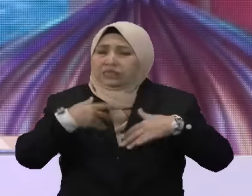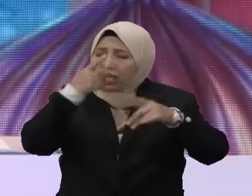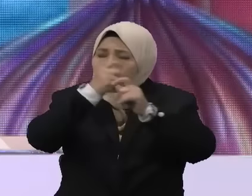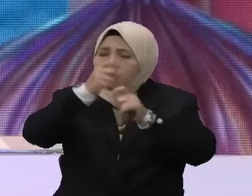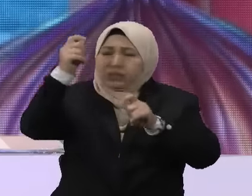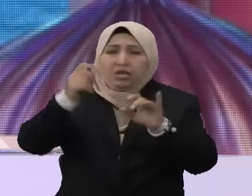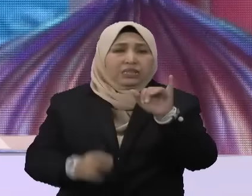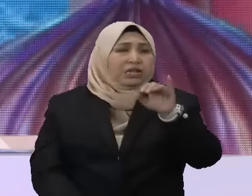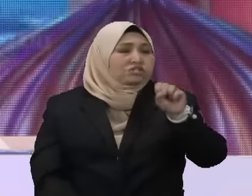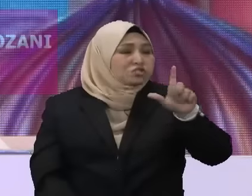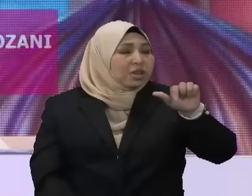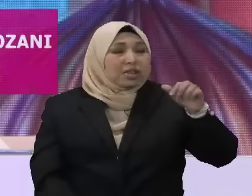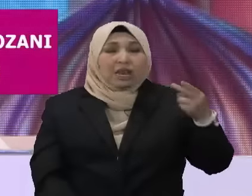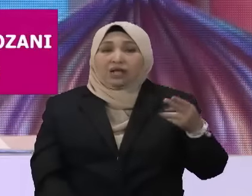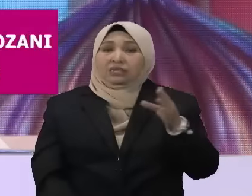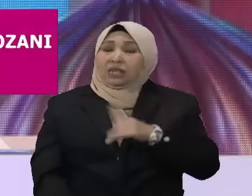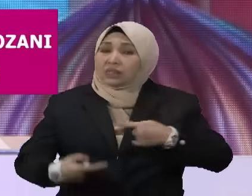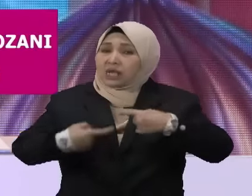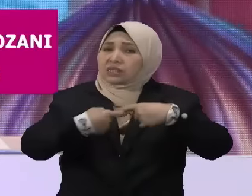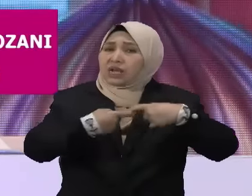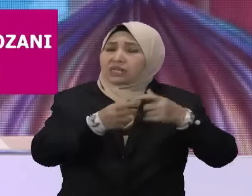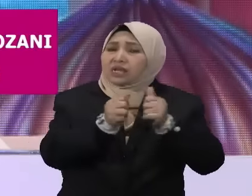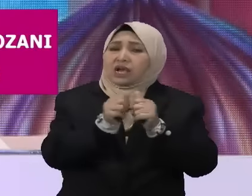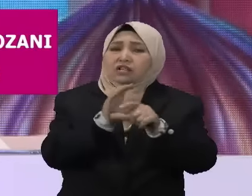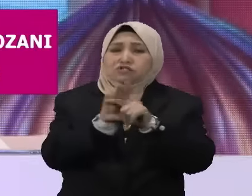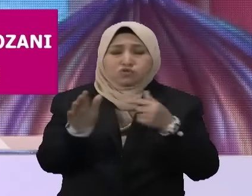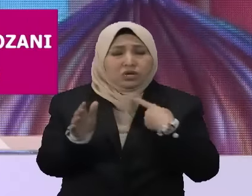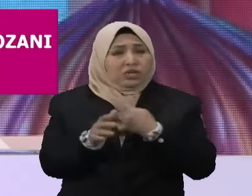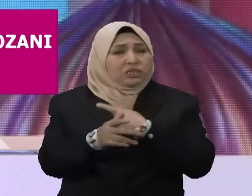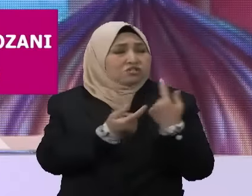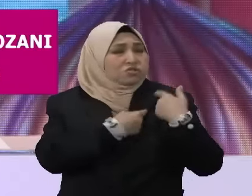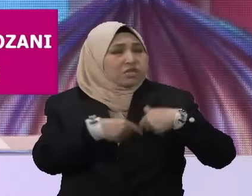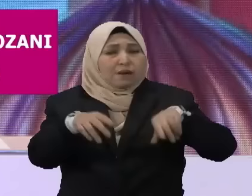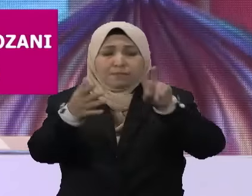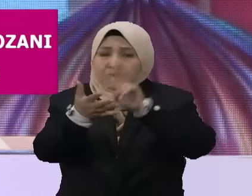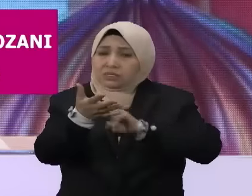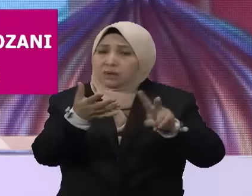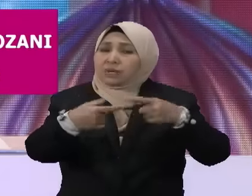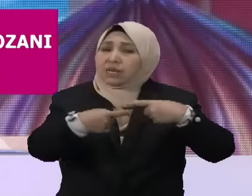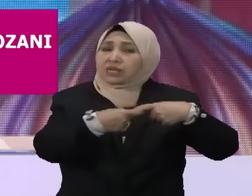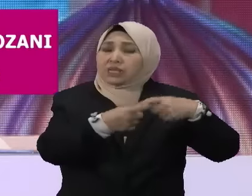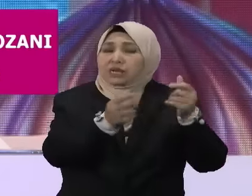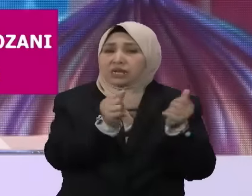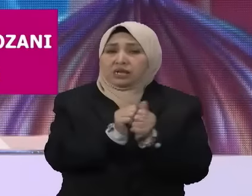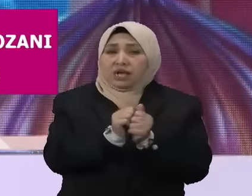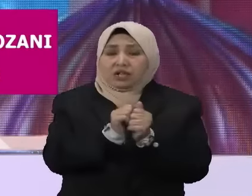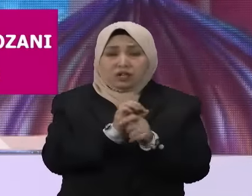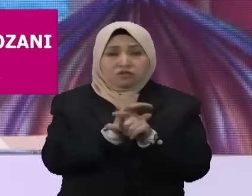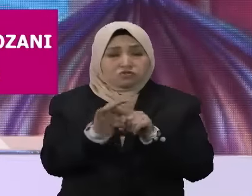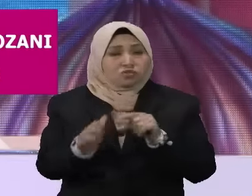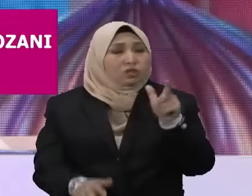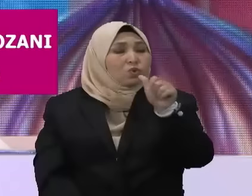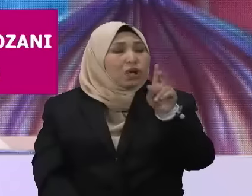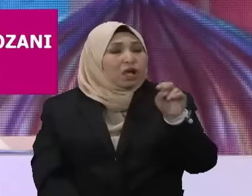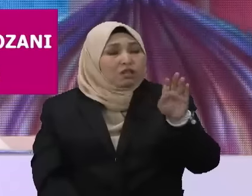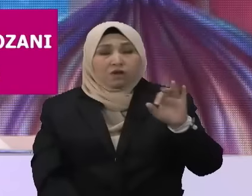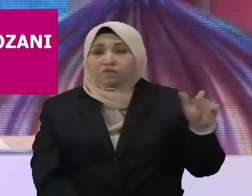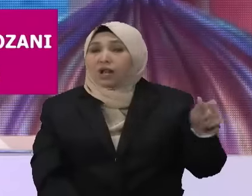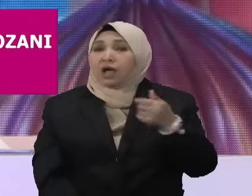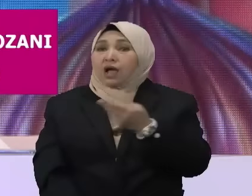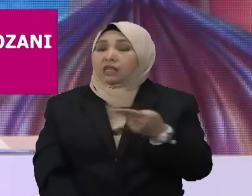islah. Dan kaitannya dengan surah yang kita tengah baca ni adalah berkaitan dengan suratul Anfal, iaitu harta